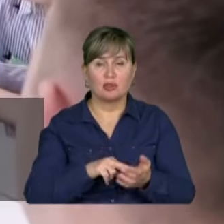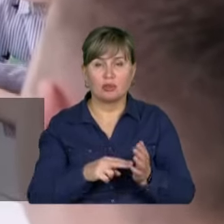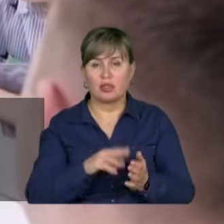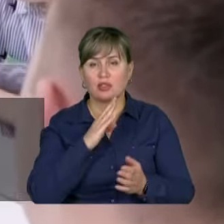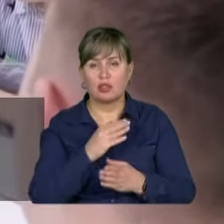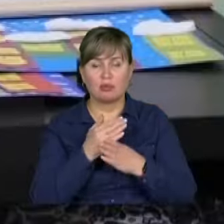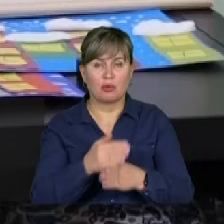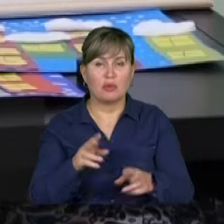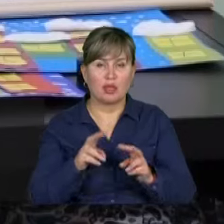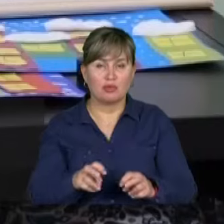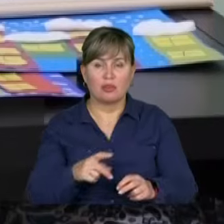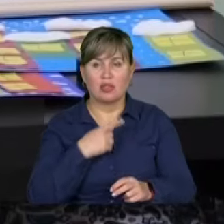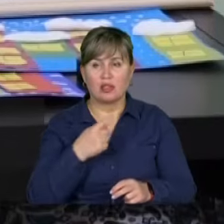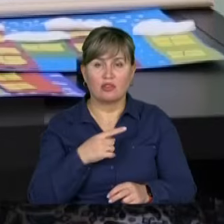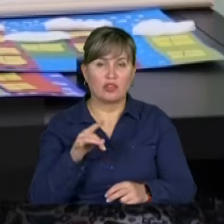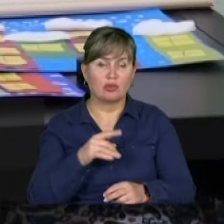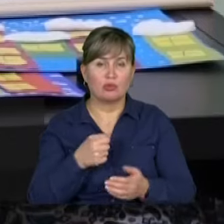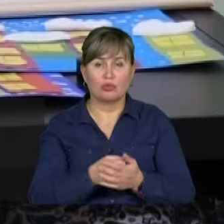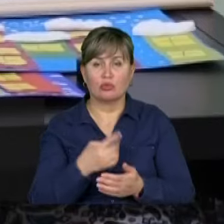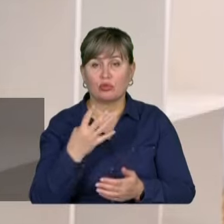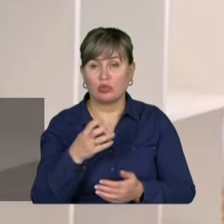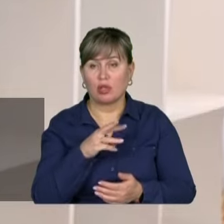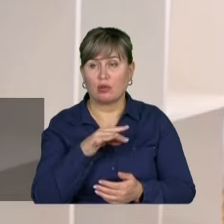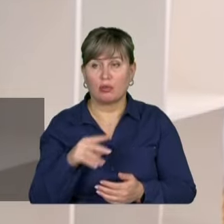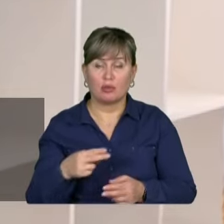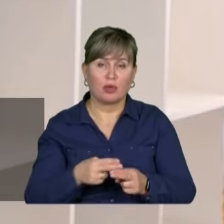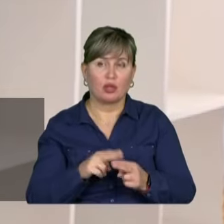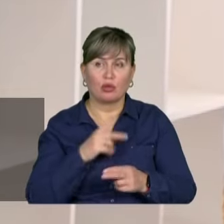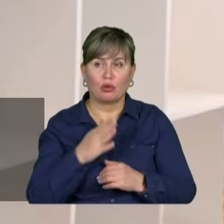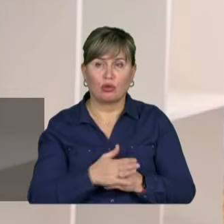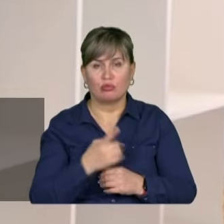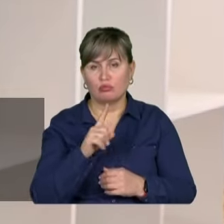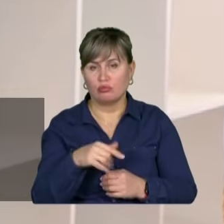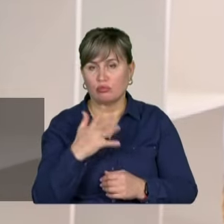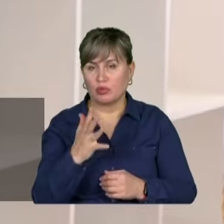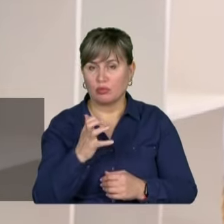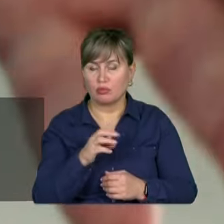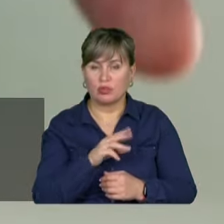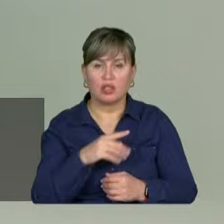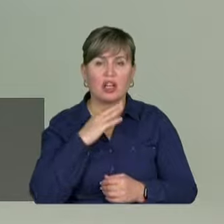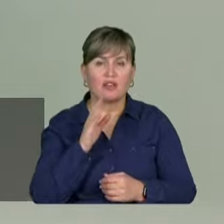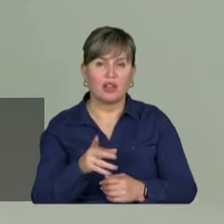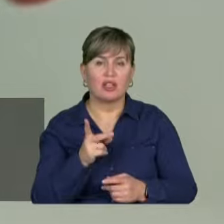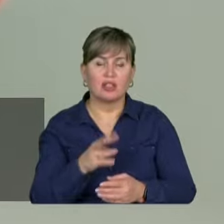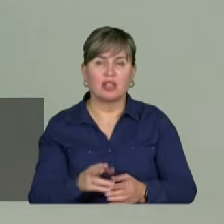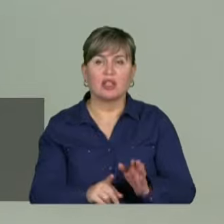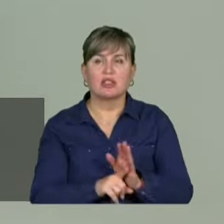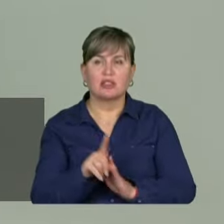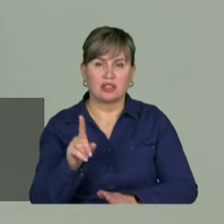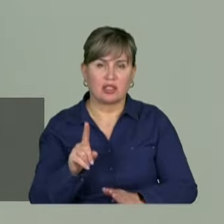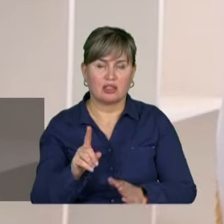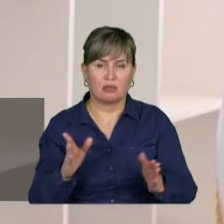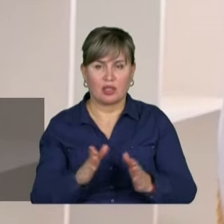помогает эксперт. Говорит, гранта в размере до 400 МРП, а это порядка 1,5 миллиона тенге, вполне хватит для старта с небольшого